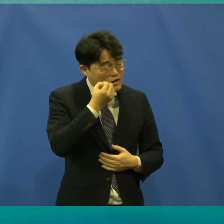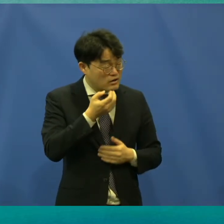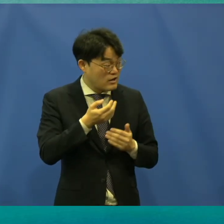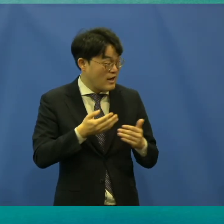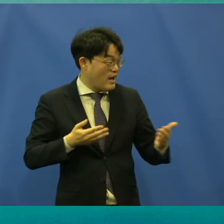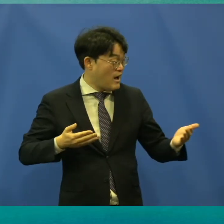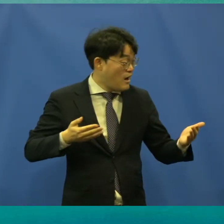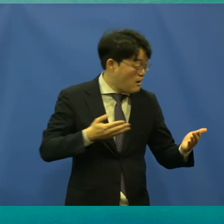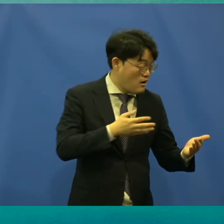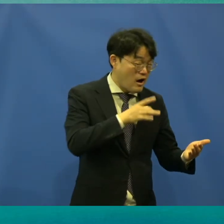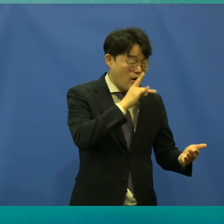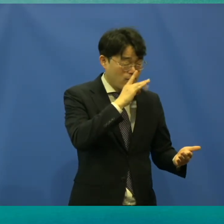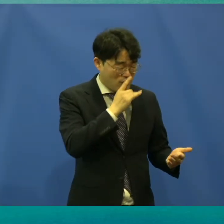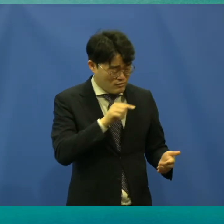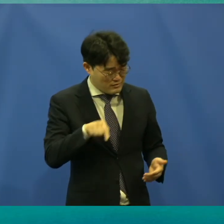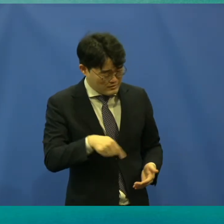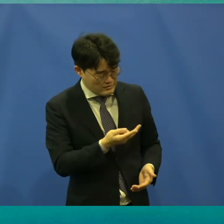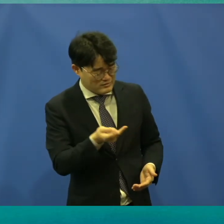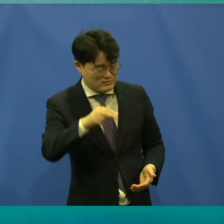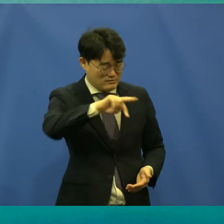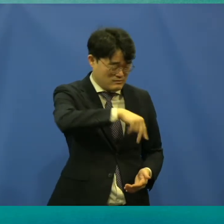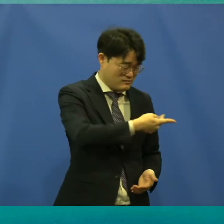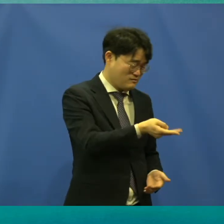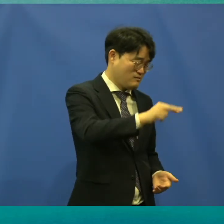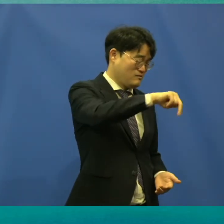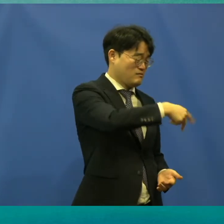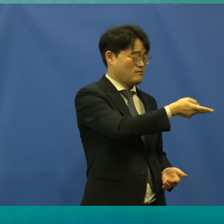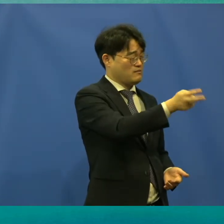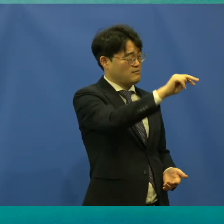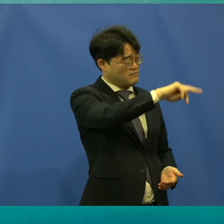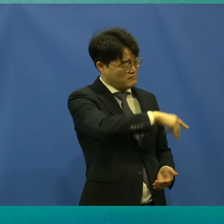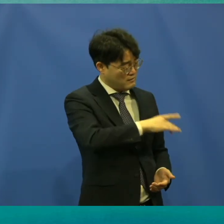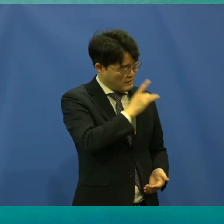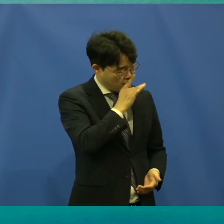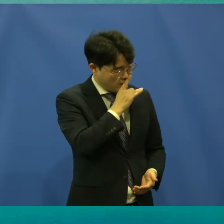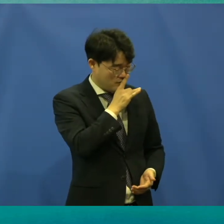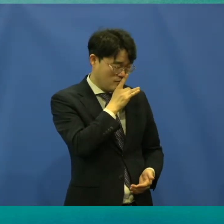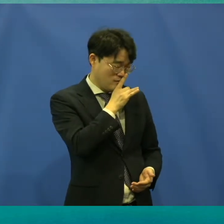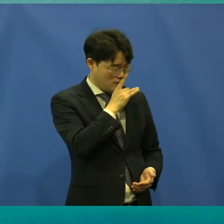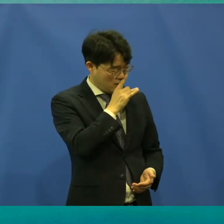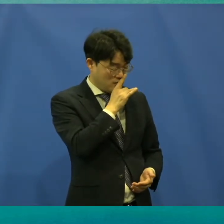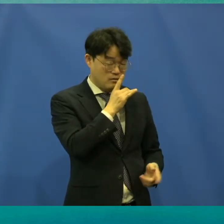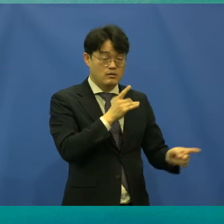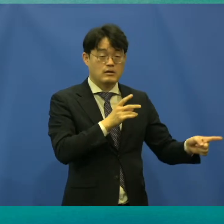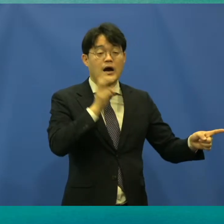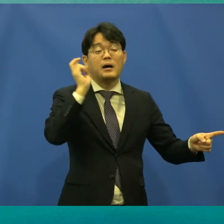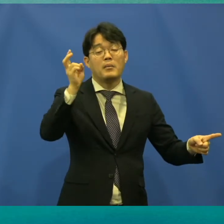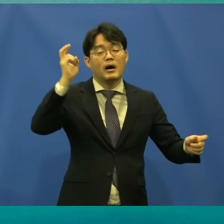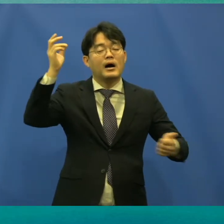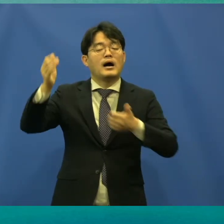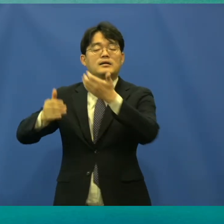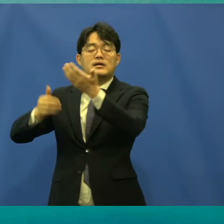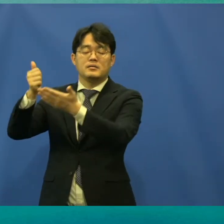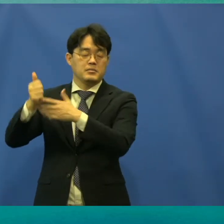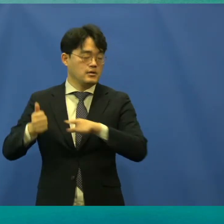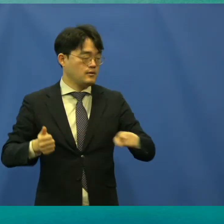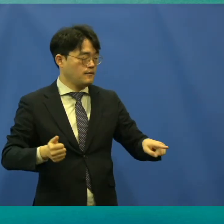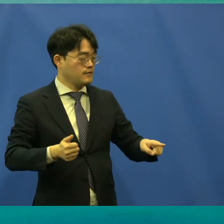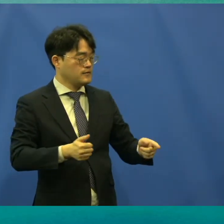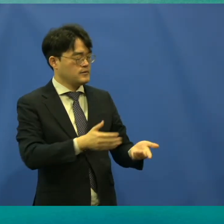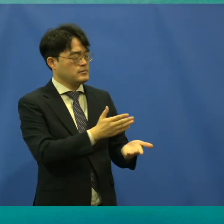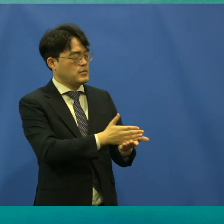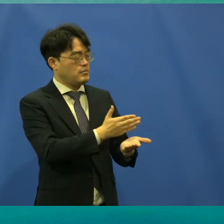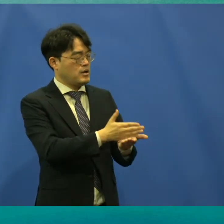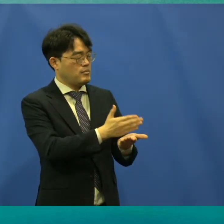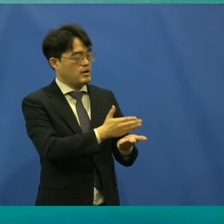한순간에 모든 게 불리하게 돌아갑니다. 여러분, 하나님이 막으시면 아무리 애를 써도 안